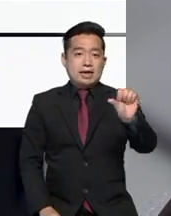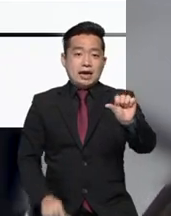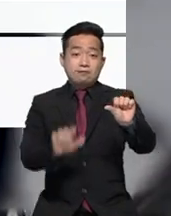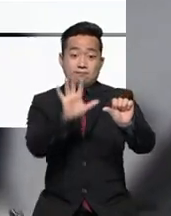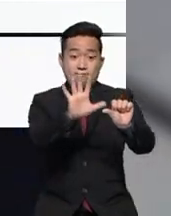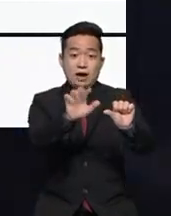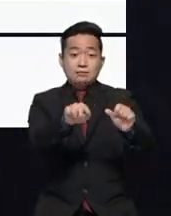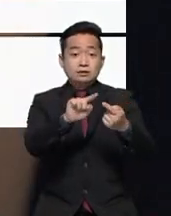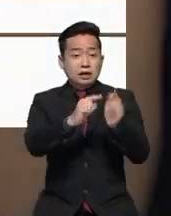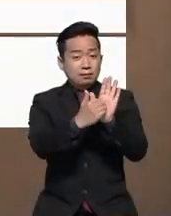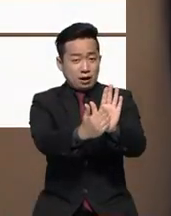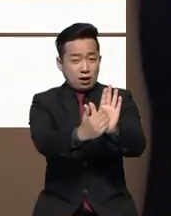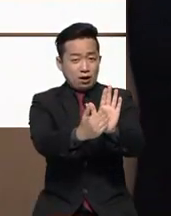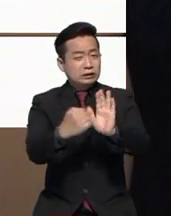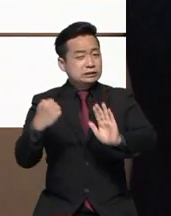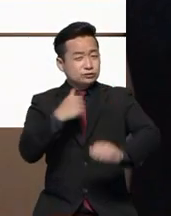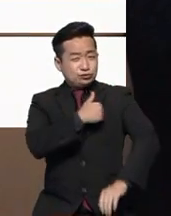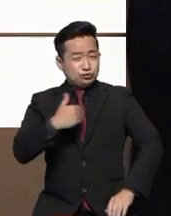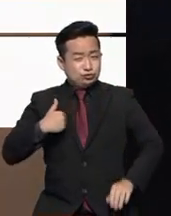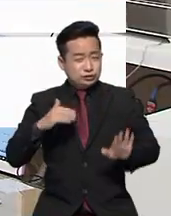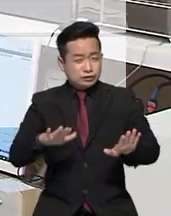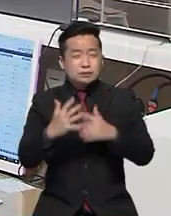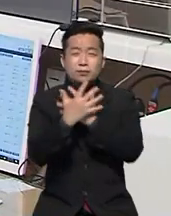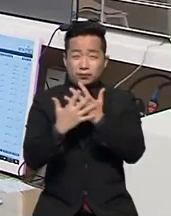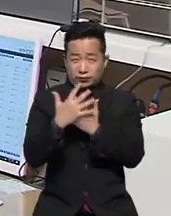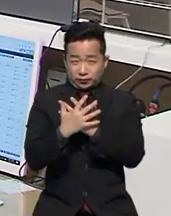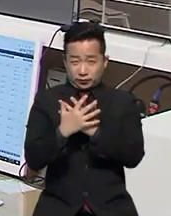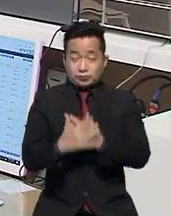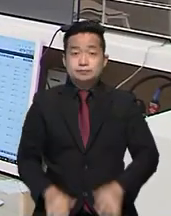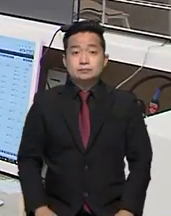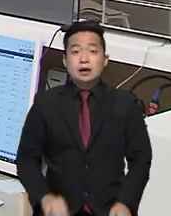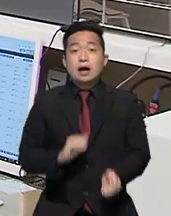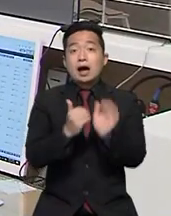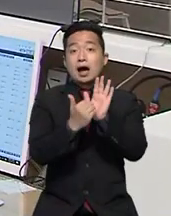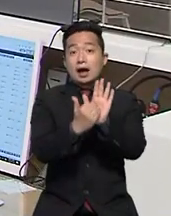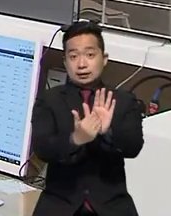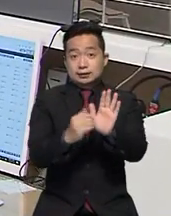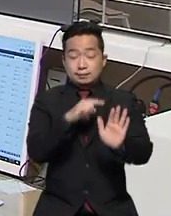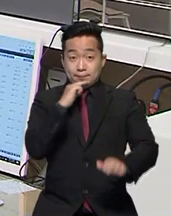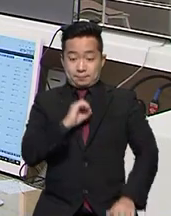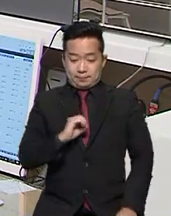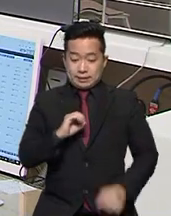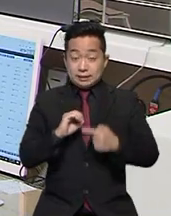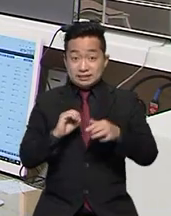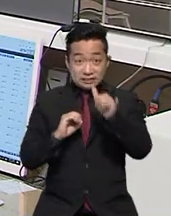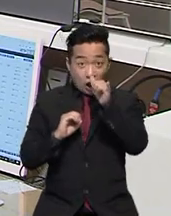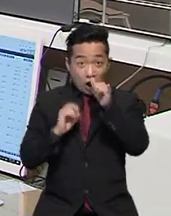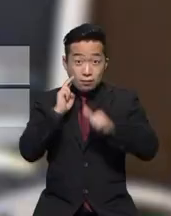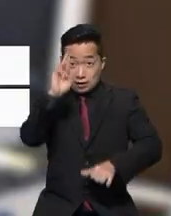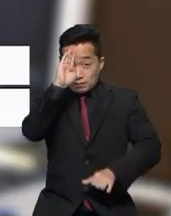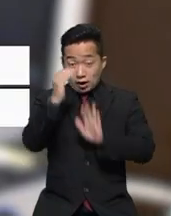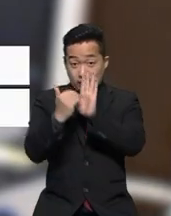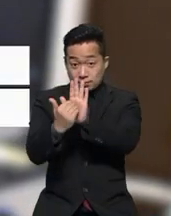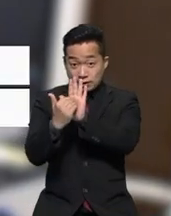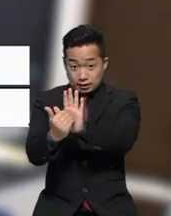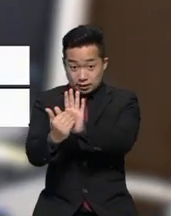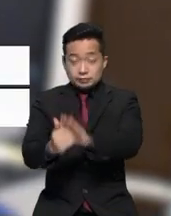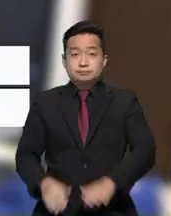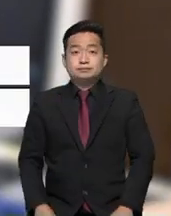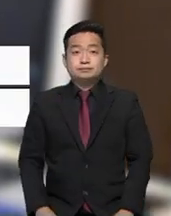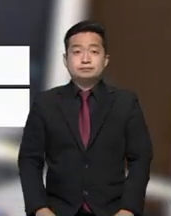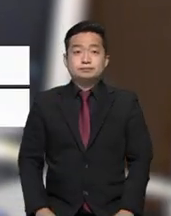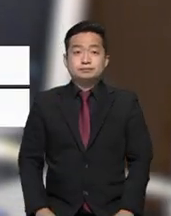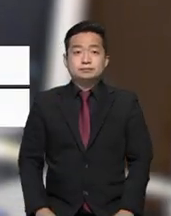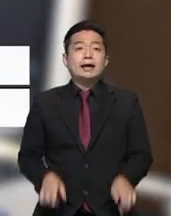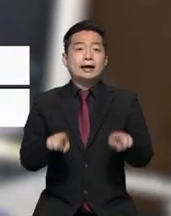방어력으로 충분한지는 결론짓기가 좀 모호한 부분입니다. 다만 항체가 있으면 오랫동안 중증을 예방해주는 면역세포도